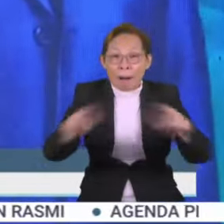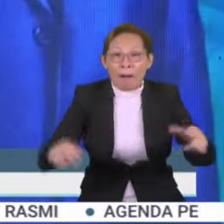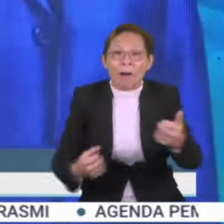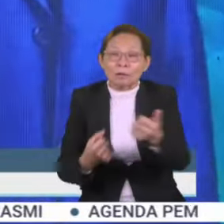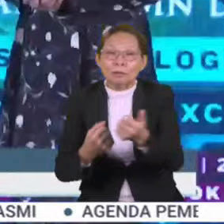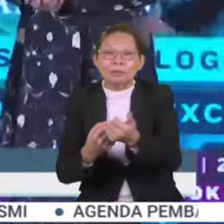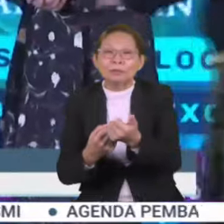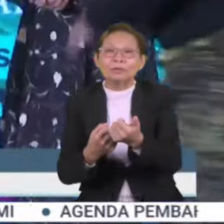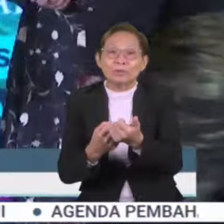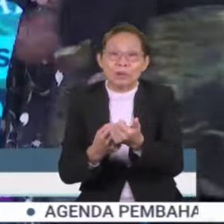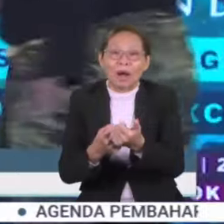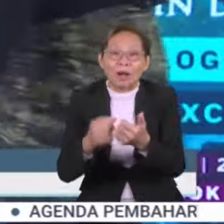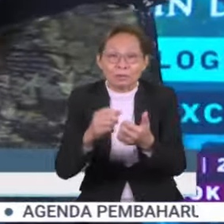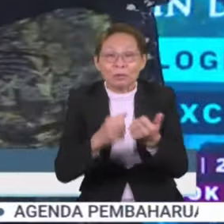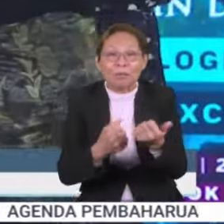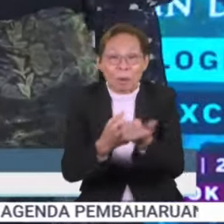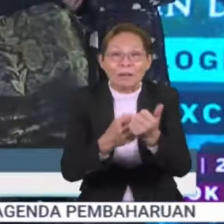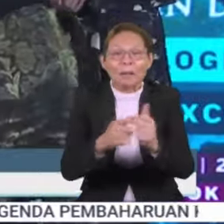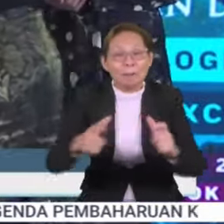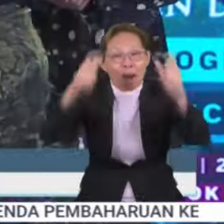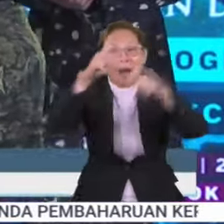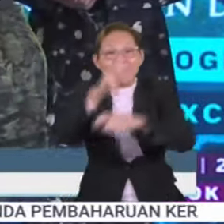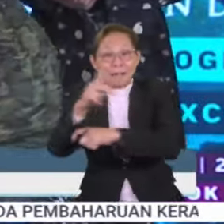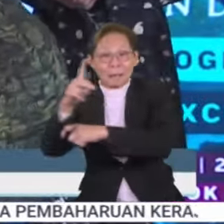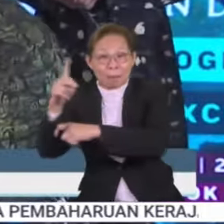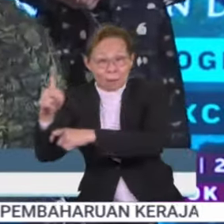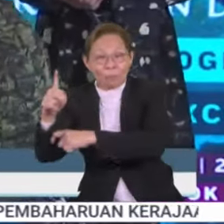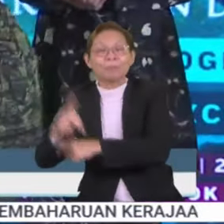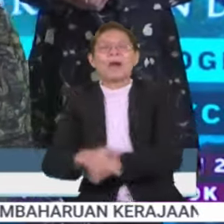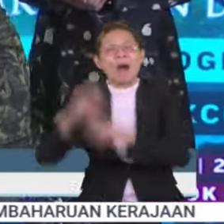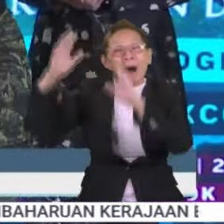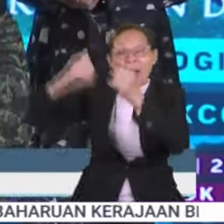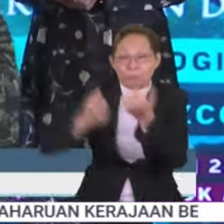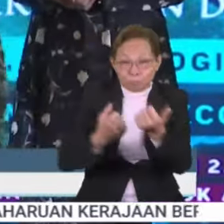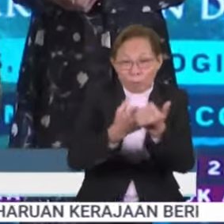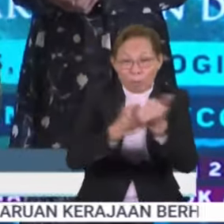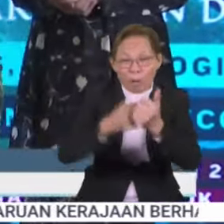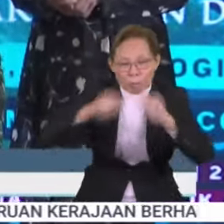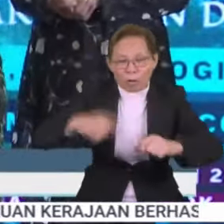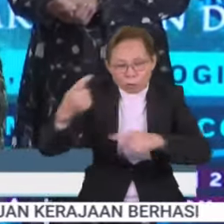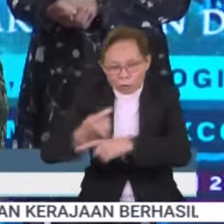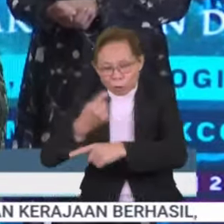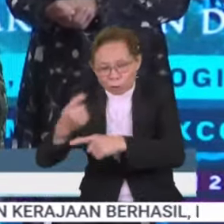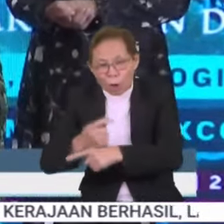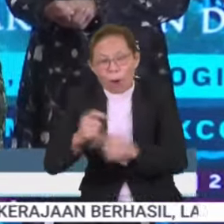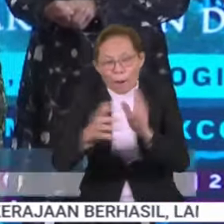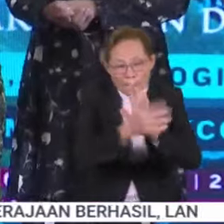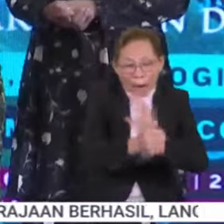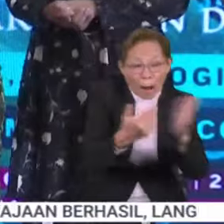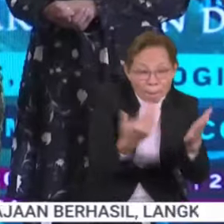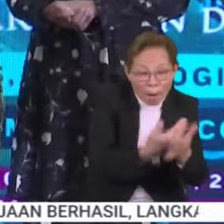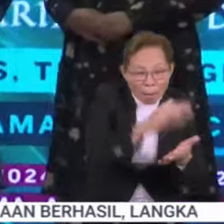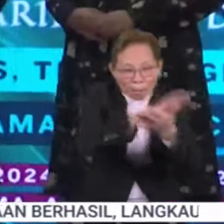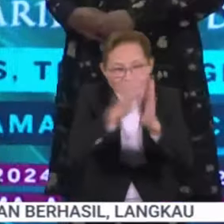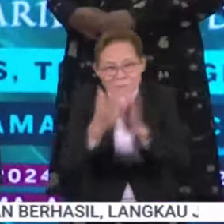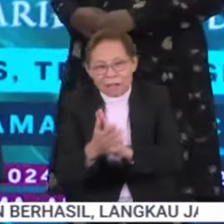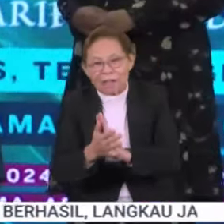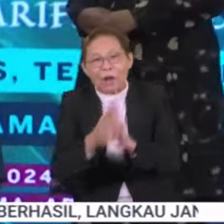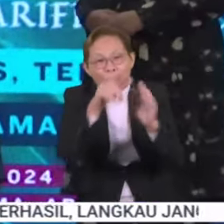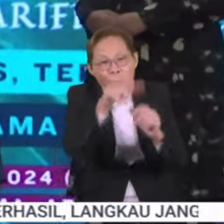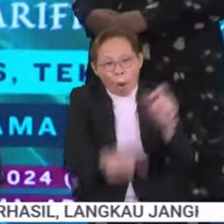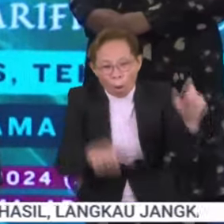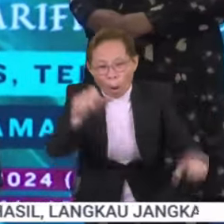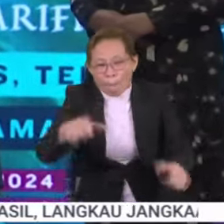sastera di menara Kinabalu mengenai sumbangan ini beliau berharap ia dapat melahirkan bakat bakat baharu untuk dijadikan pelapis